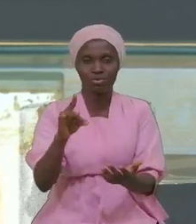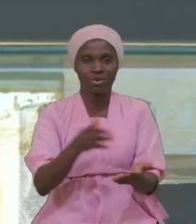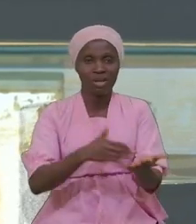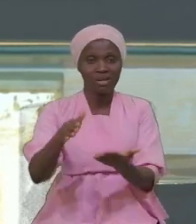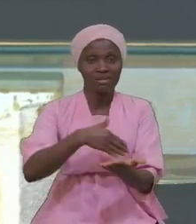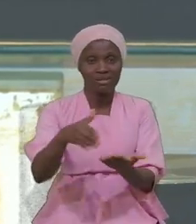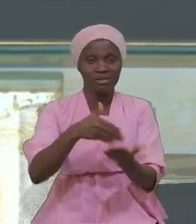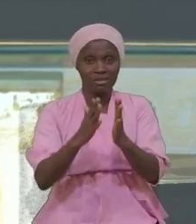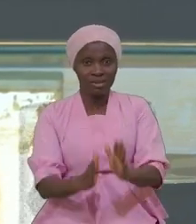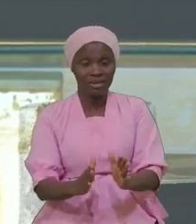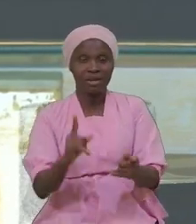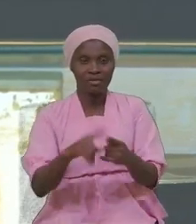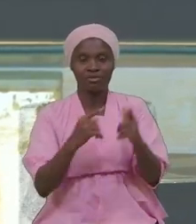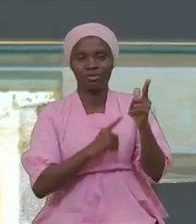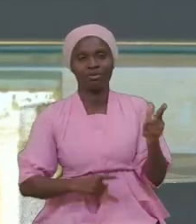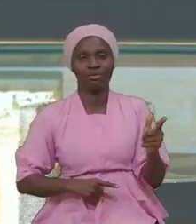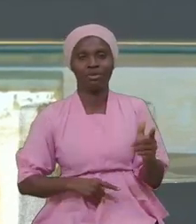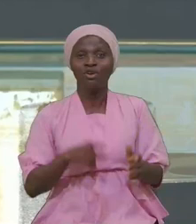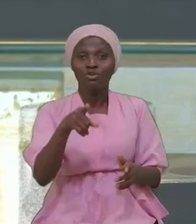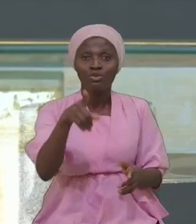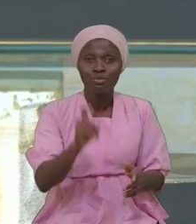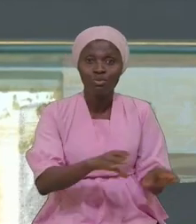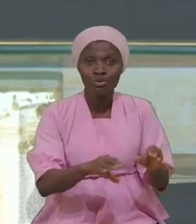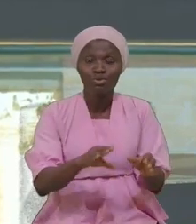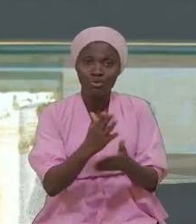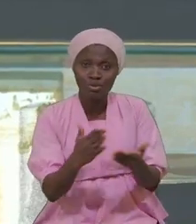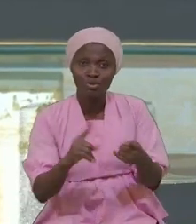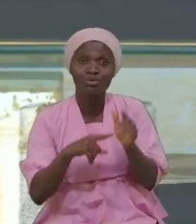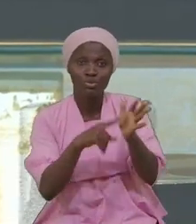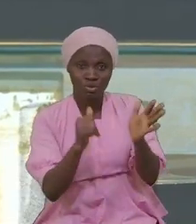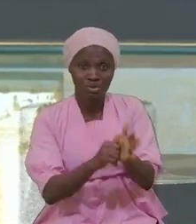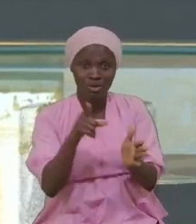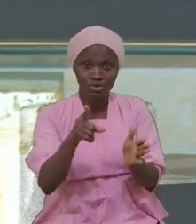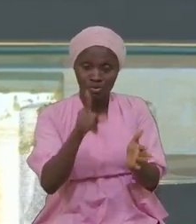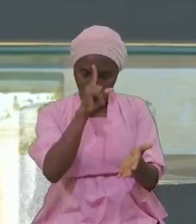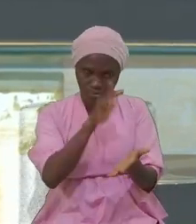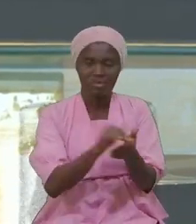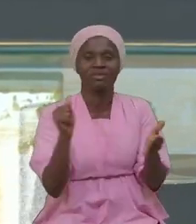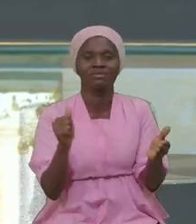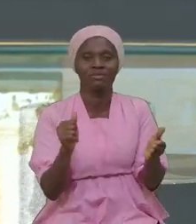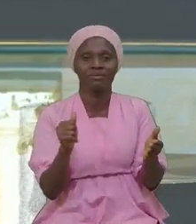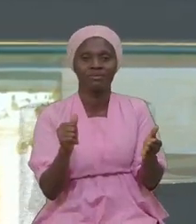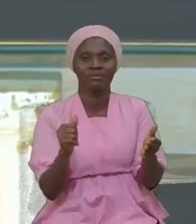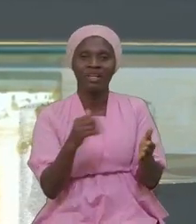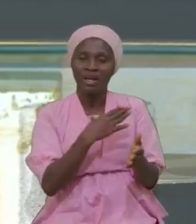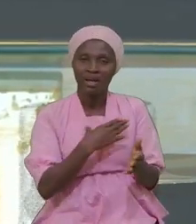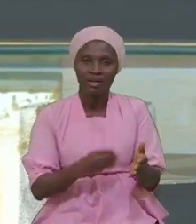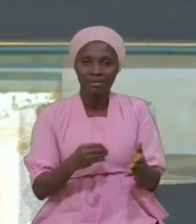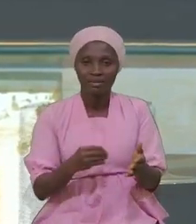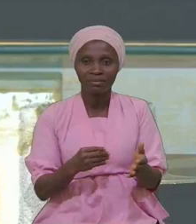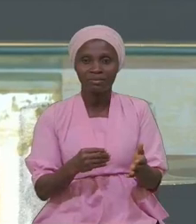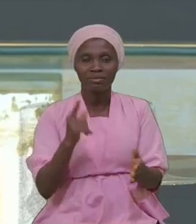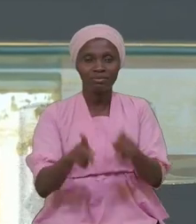qui montre que tu crois. Il nomma des chantres qui revêtus d'un ornement sacré. Le problème est toujours